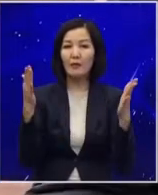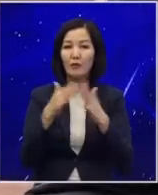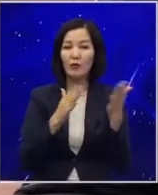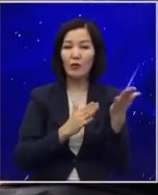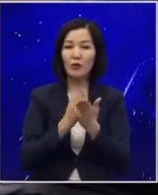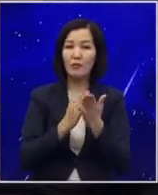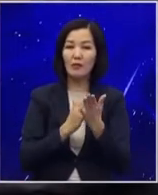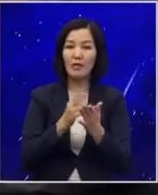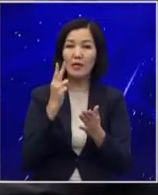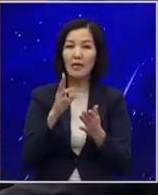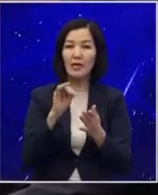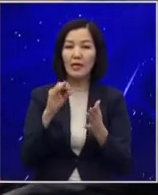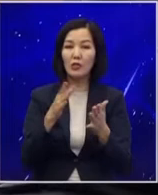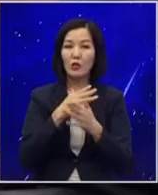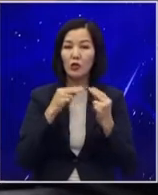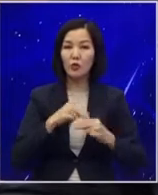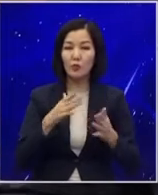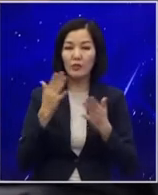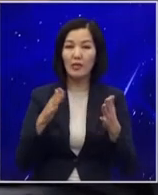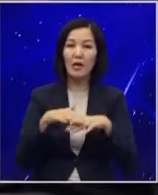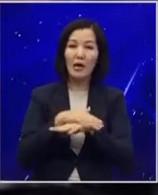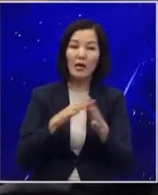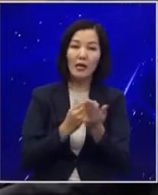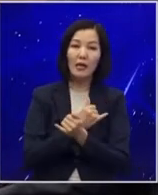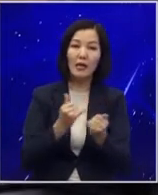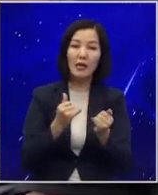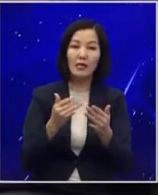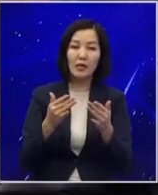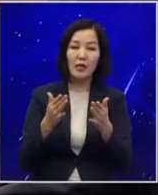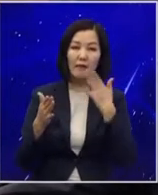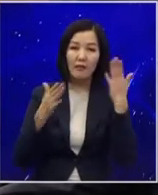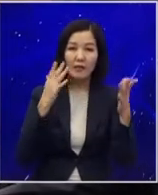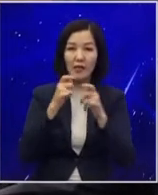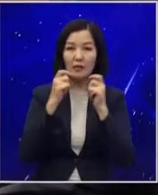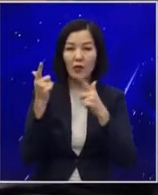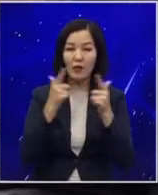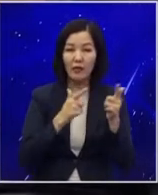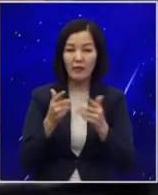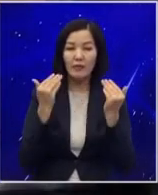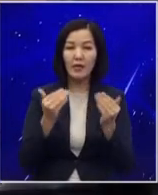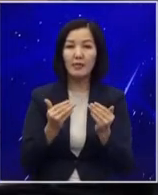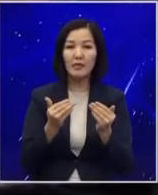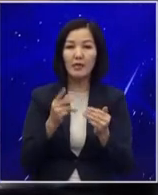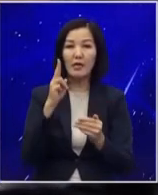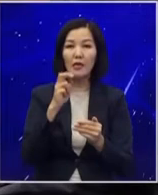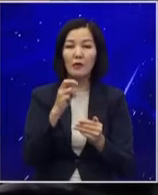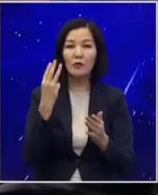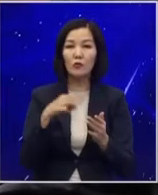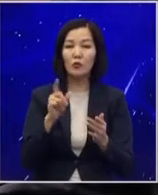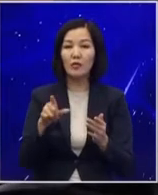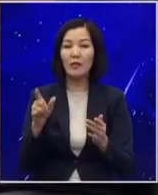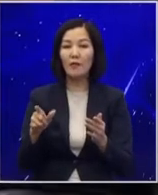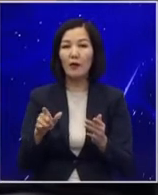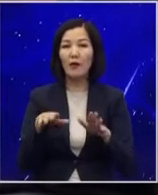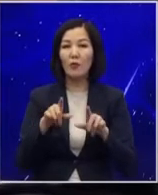қызметкерлері екесе жұмыс істейтін болады. Халыққа жақсы көңіл-күй сыйлауға әрдайым дайынбыз. Қазір мұнда 230 адамға